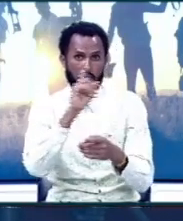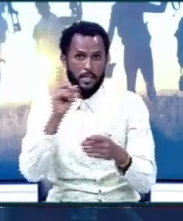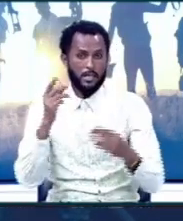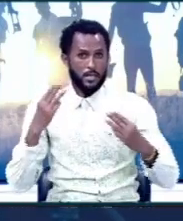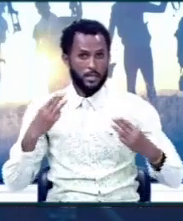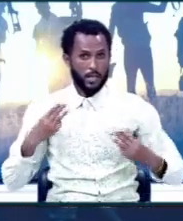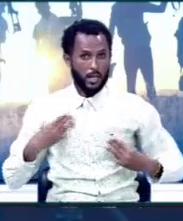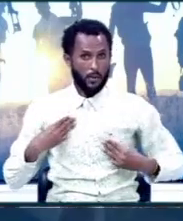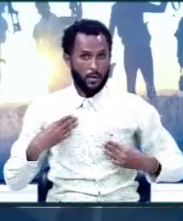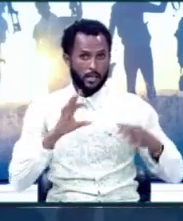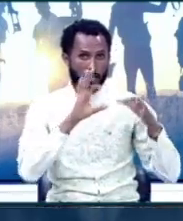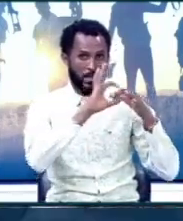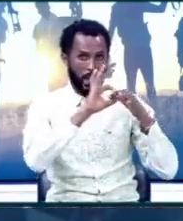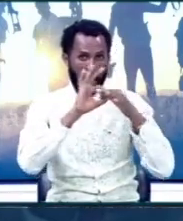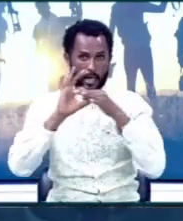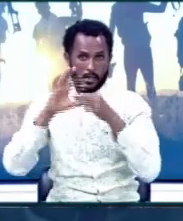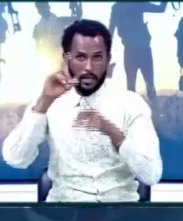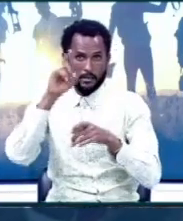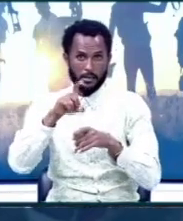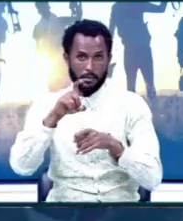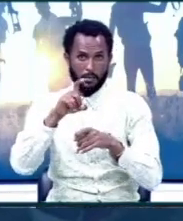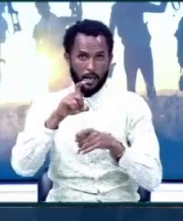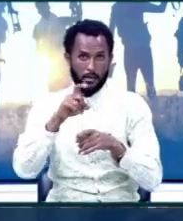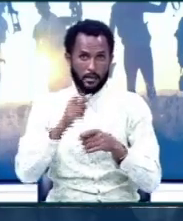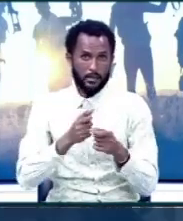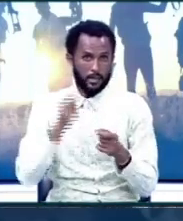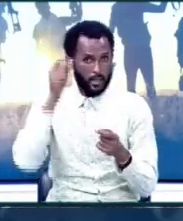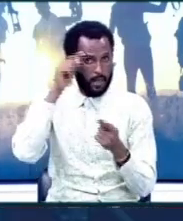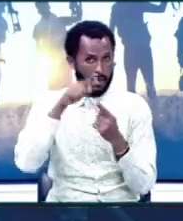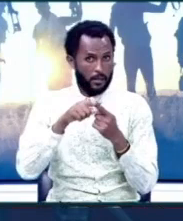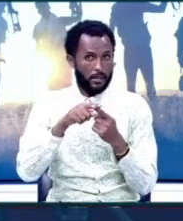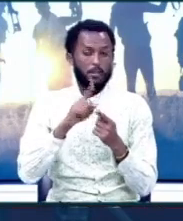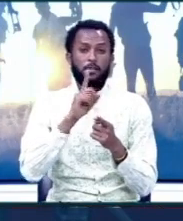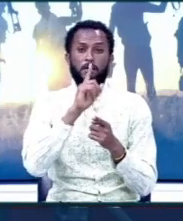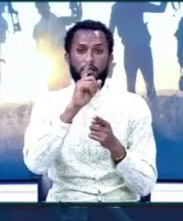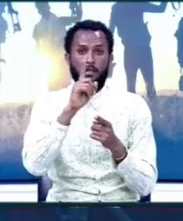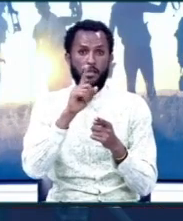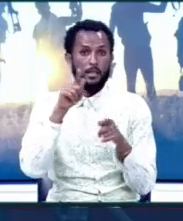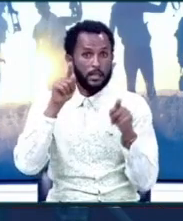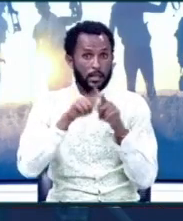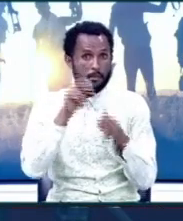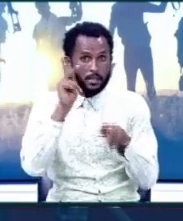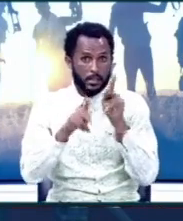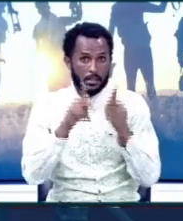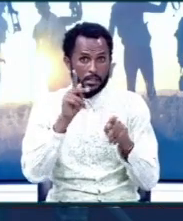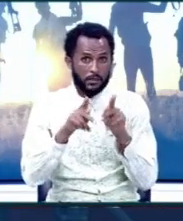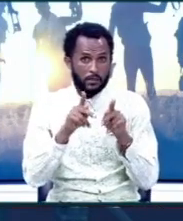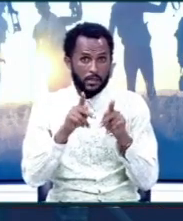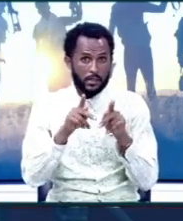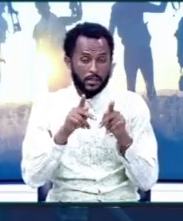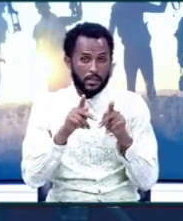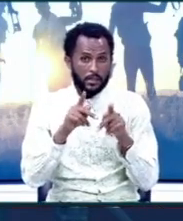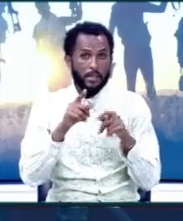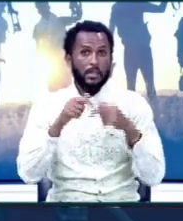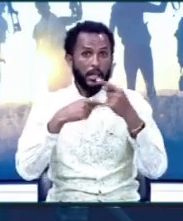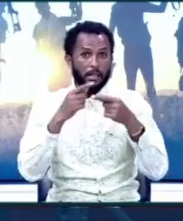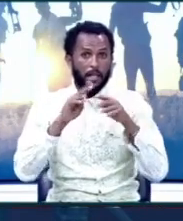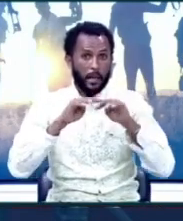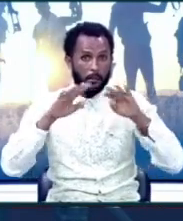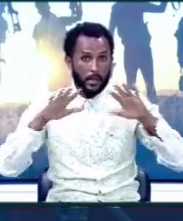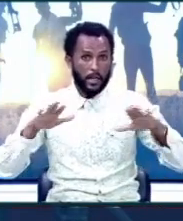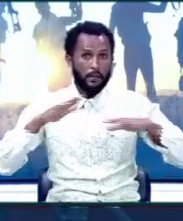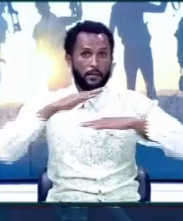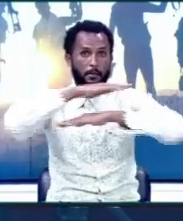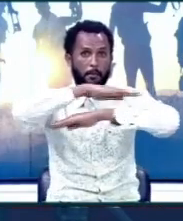ሰራዊት ክተሓዛ ዝግብአን ዕማማትን ተልእኾታትን እየን። ከም ህዝቢ ከም ብሄር ንሳፈረላ መድረኽን